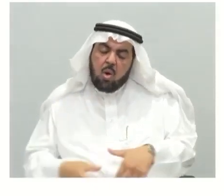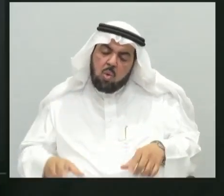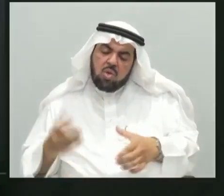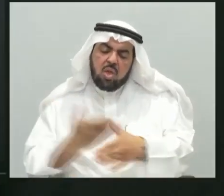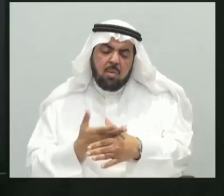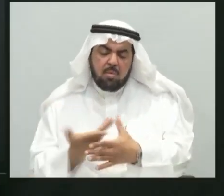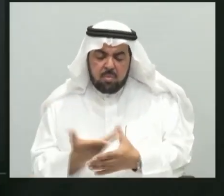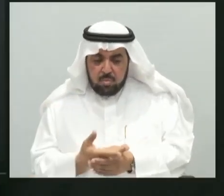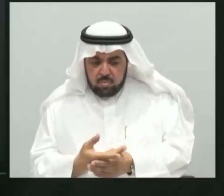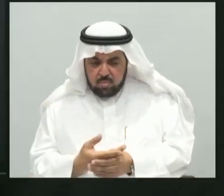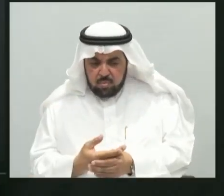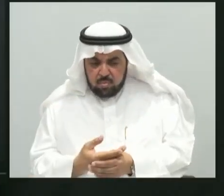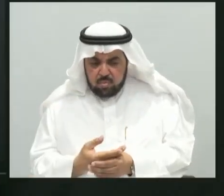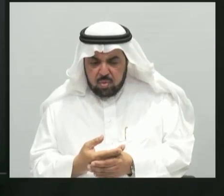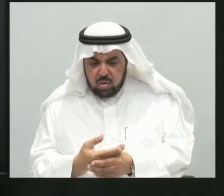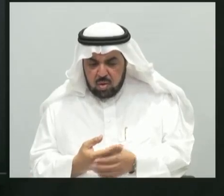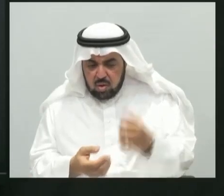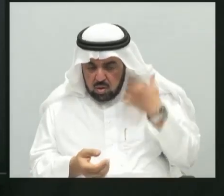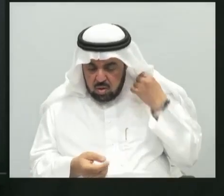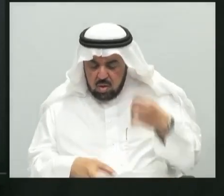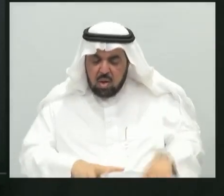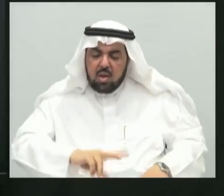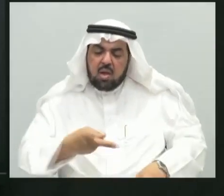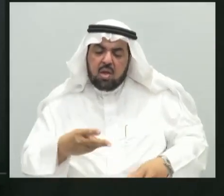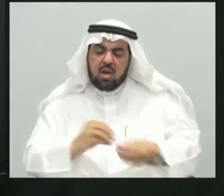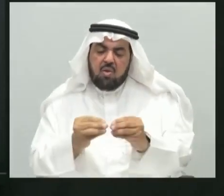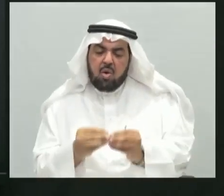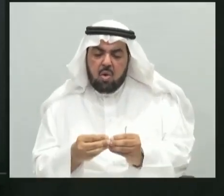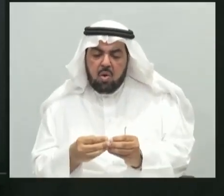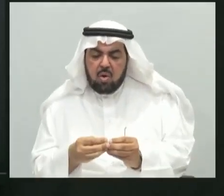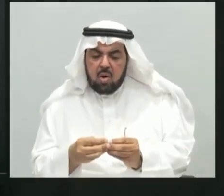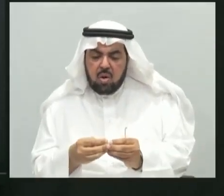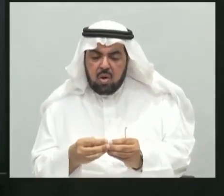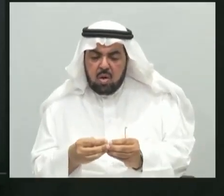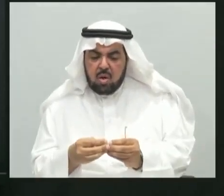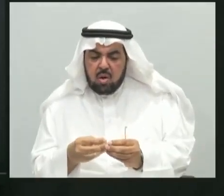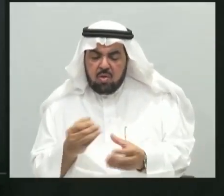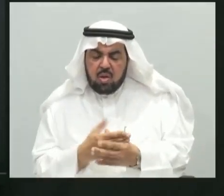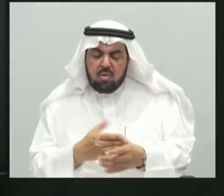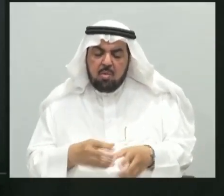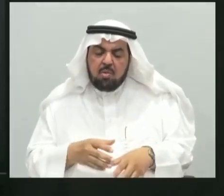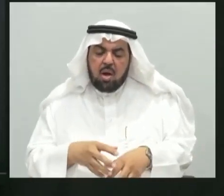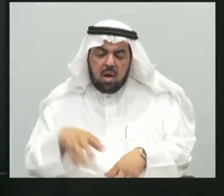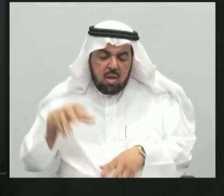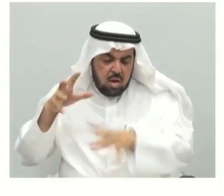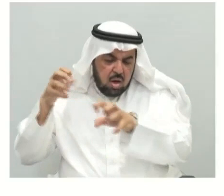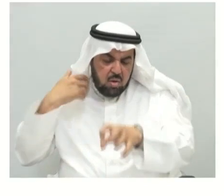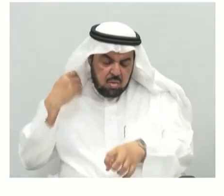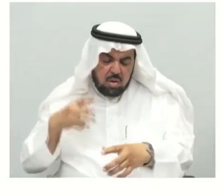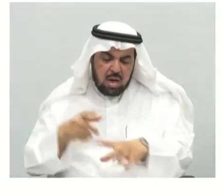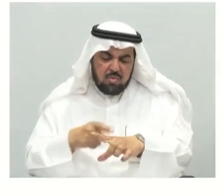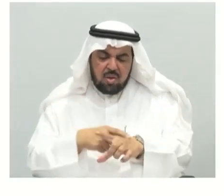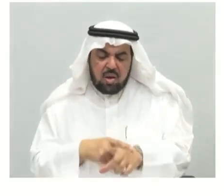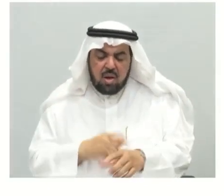نشرح فيها هذا السبب فنلاحظ قد يختلف اللون لماذا يختلف اللون في بعض الحيوانات ومنها المفصليات يختلف